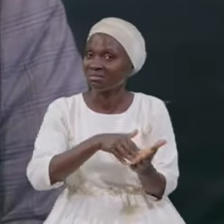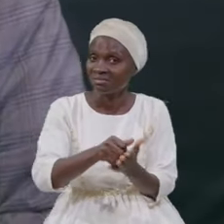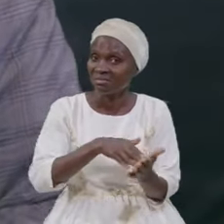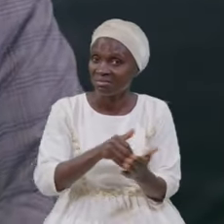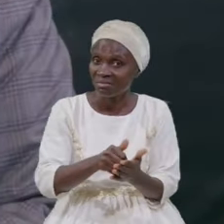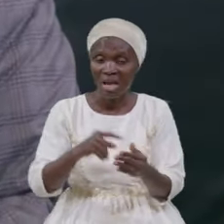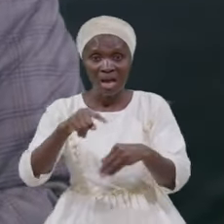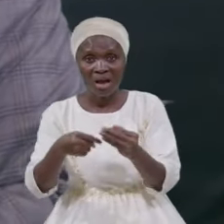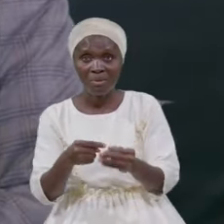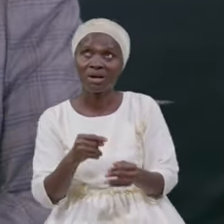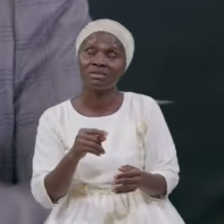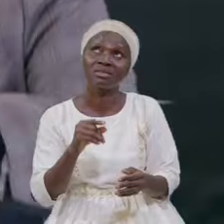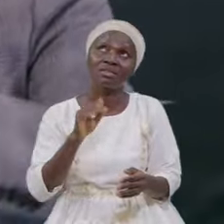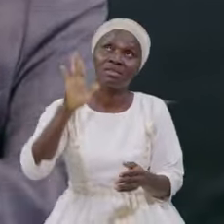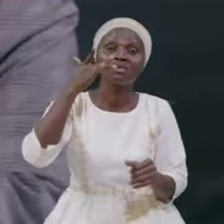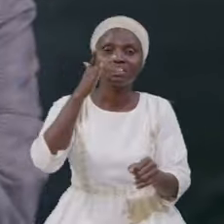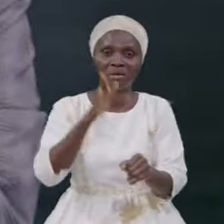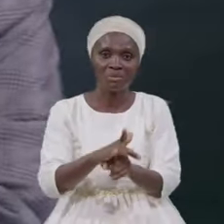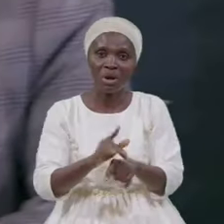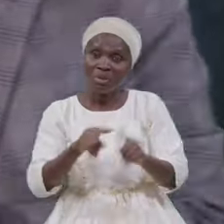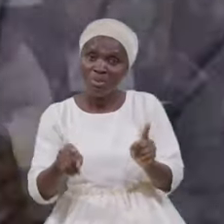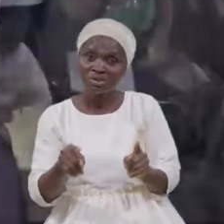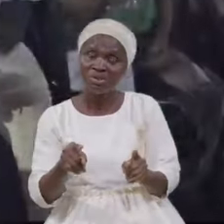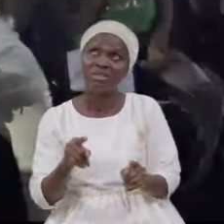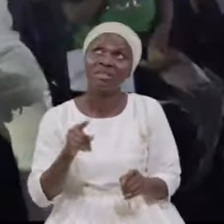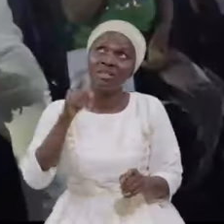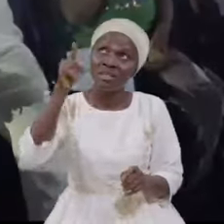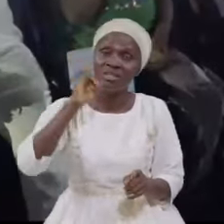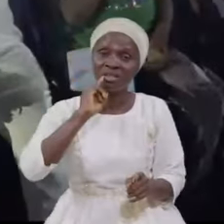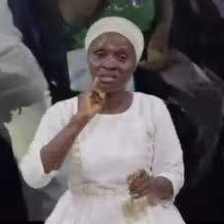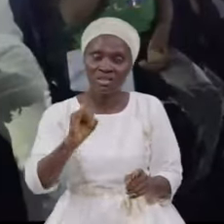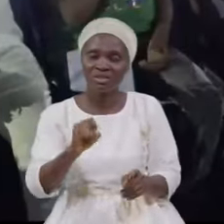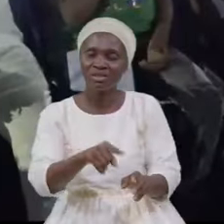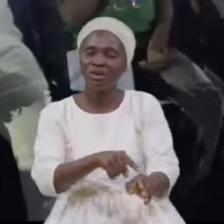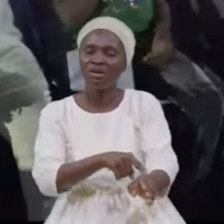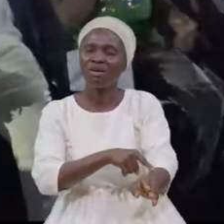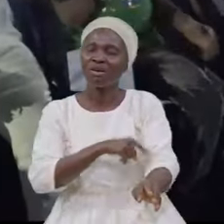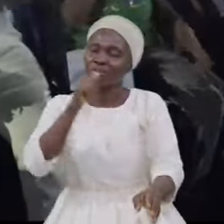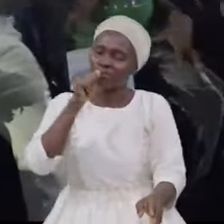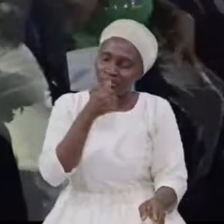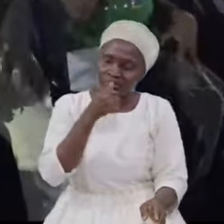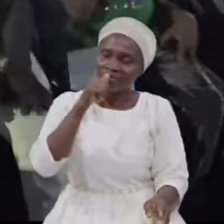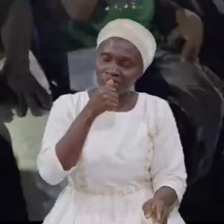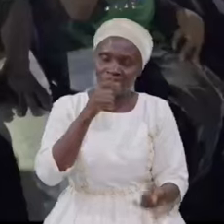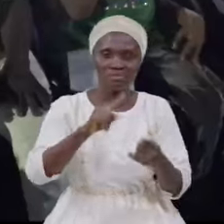use de patience envers vous, ne voulant pas qu'aucun